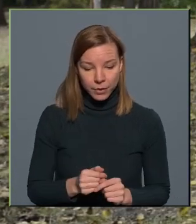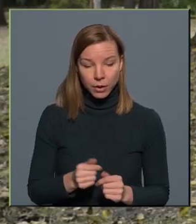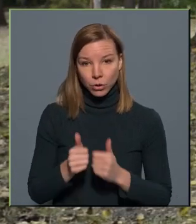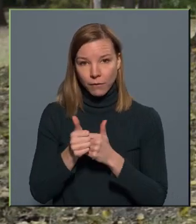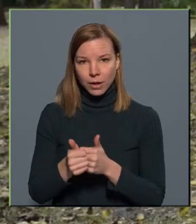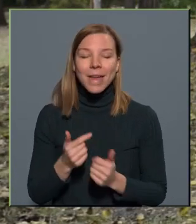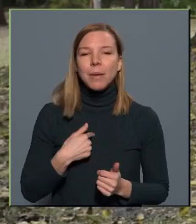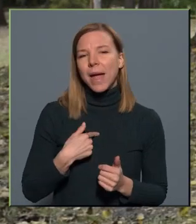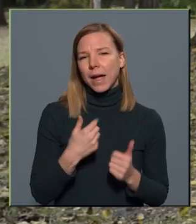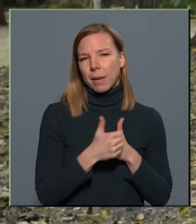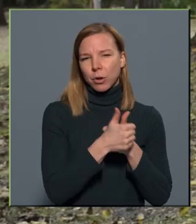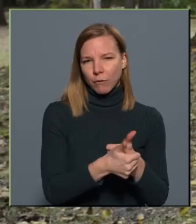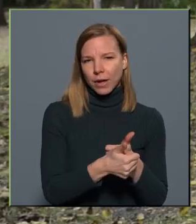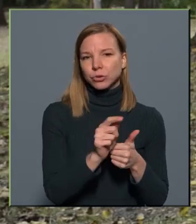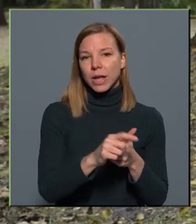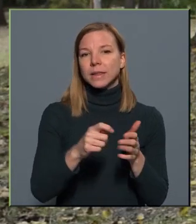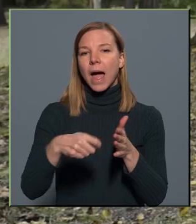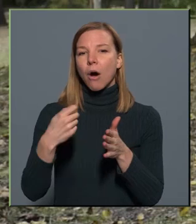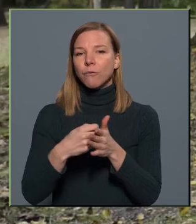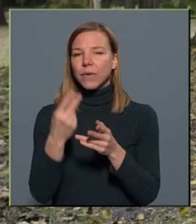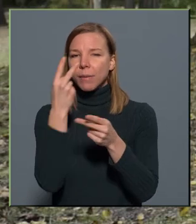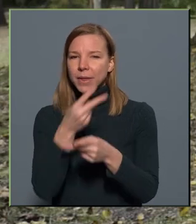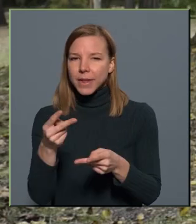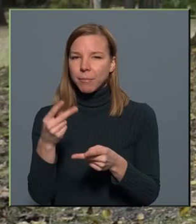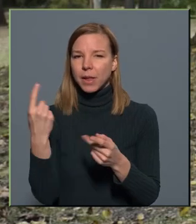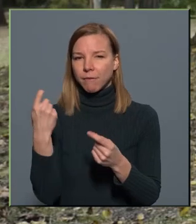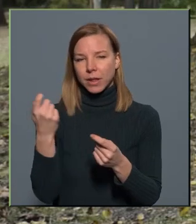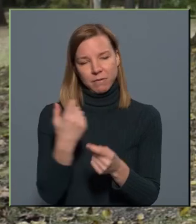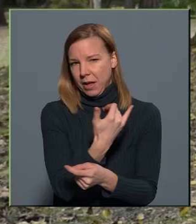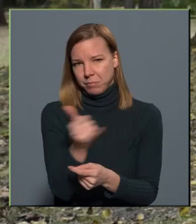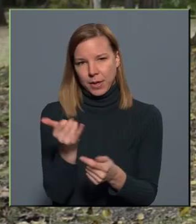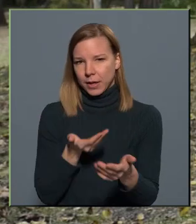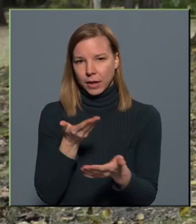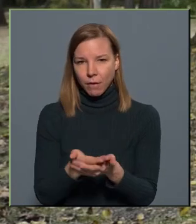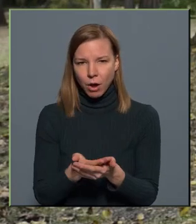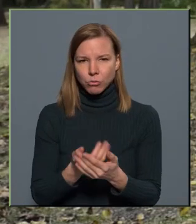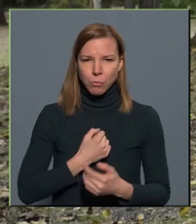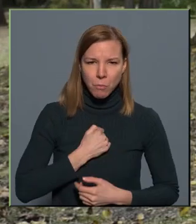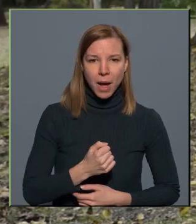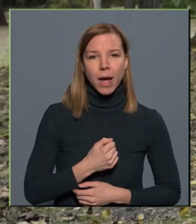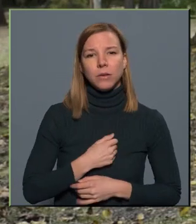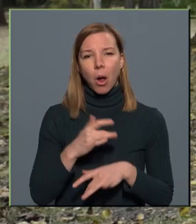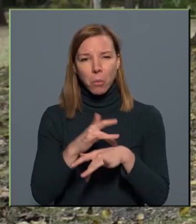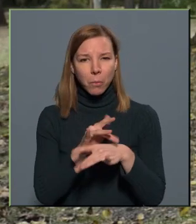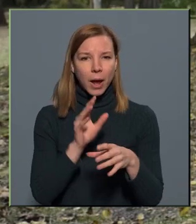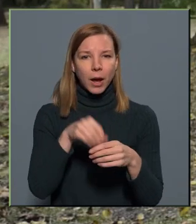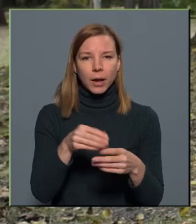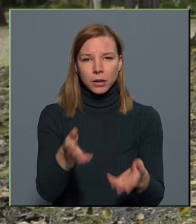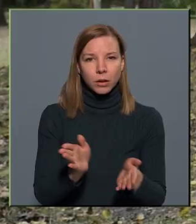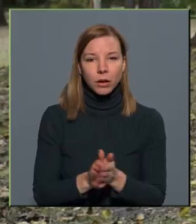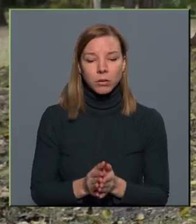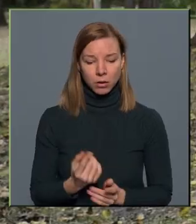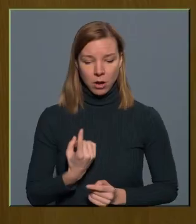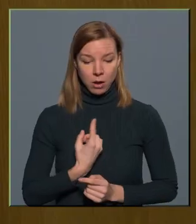de ezt a filmszemlét. És igen, mindenkinek javaslom, hogy bátran menjen neki a dolgoknak, mert én a magam